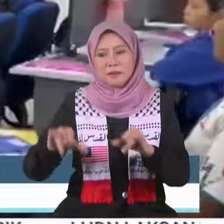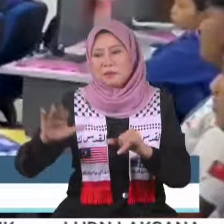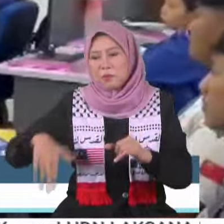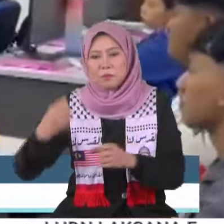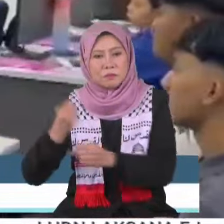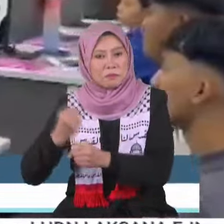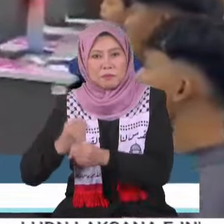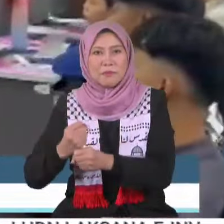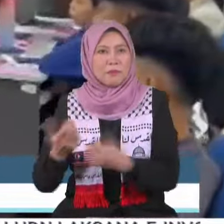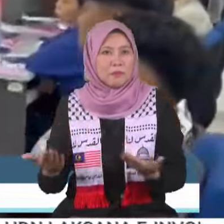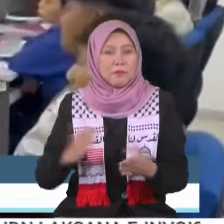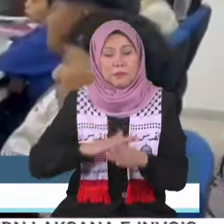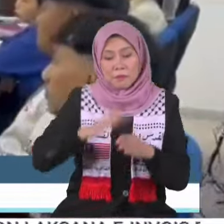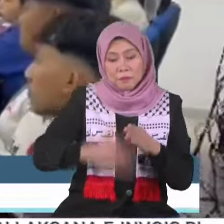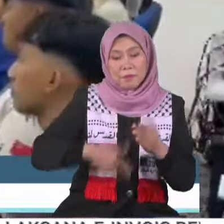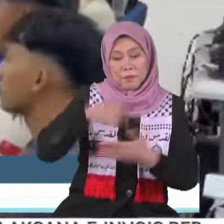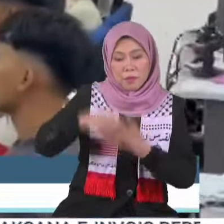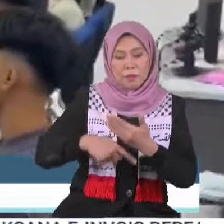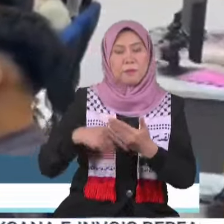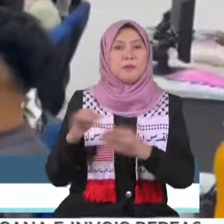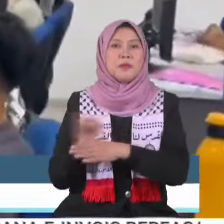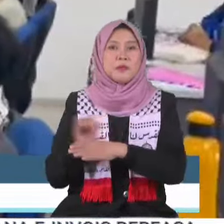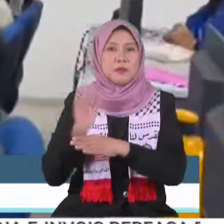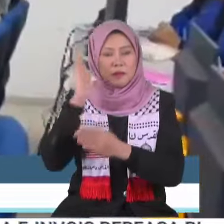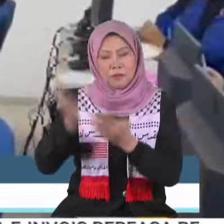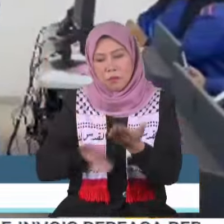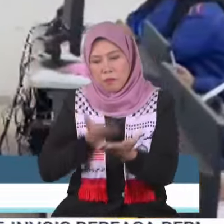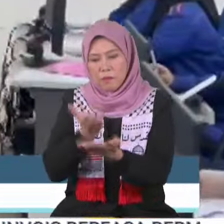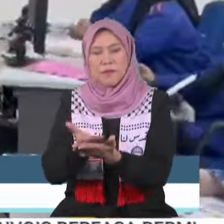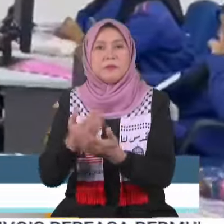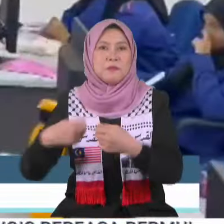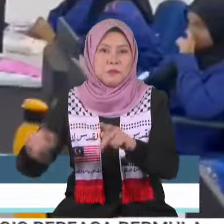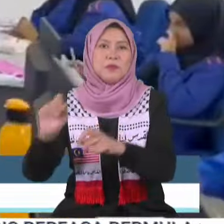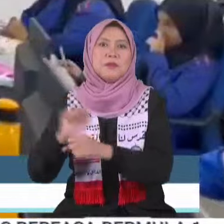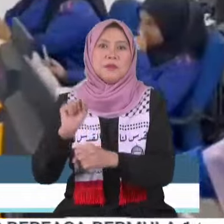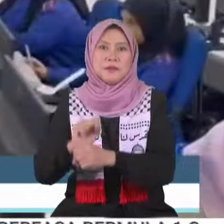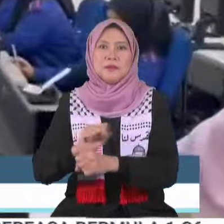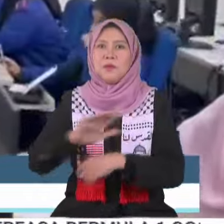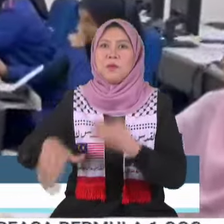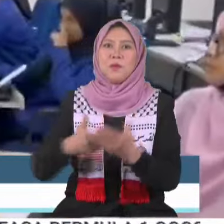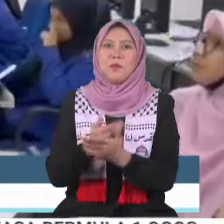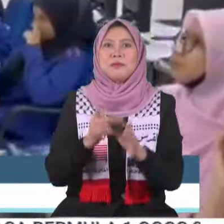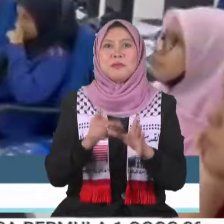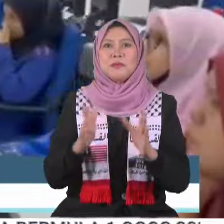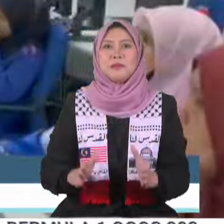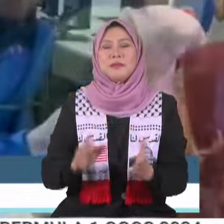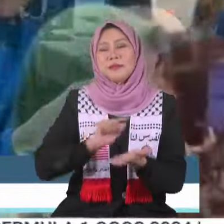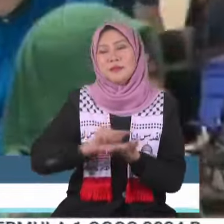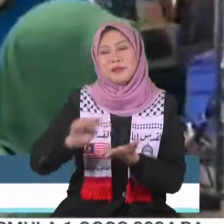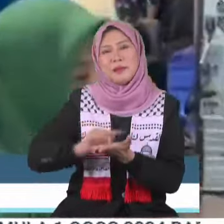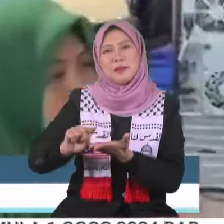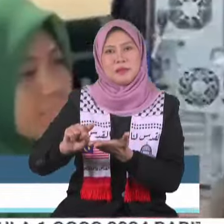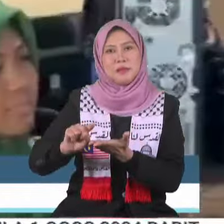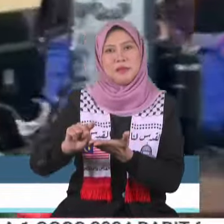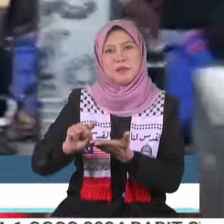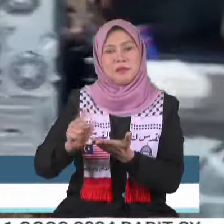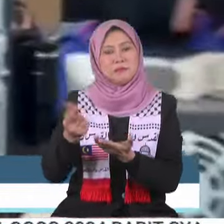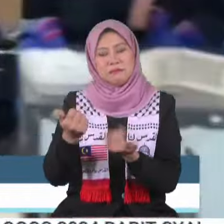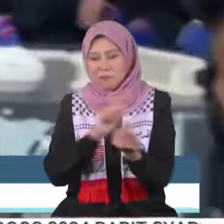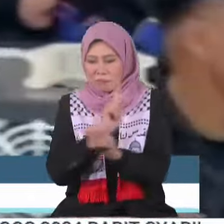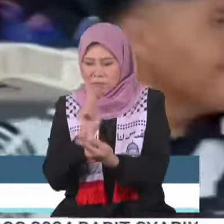bekerja. Setelah tamat program, pihak industri bakal menawarkan pekerjaan kepada seluruh peserta dengan gaji premium